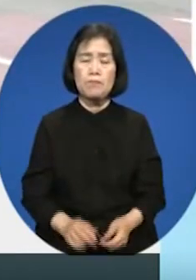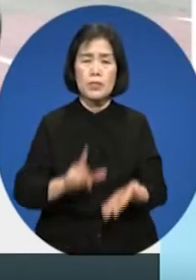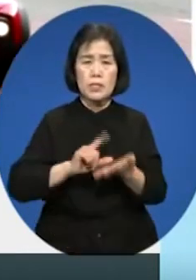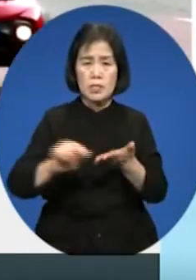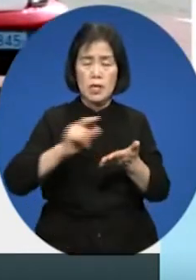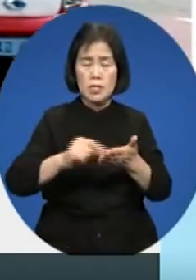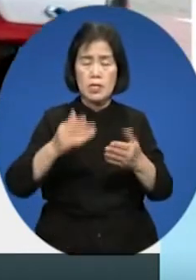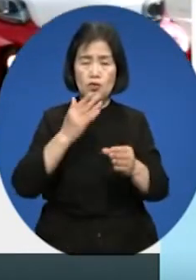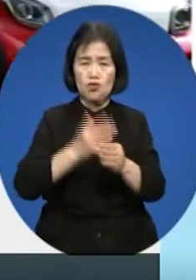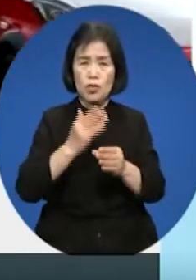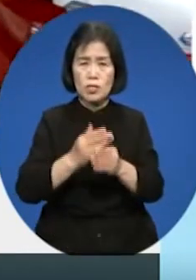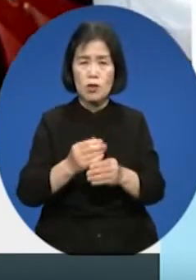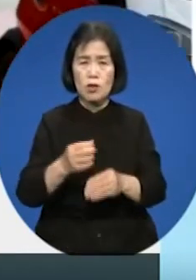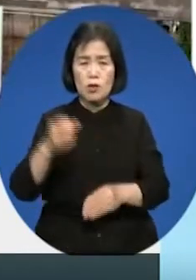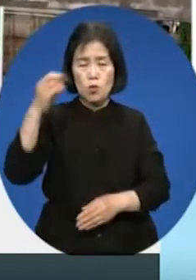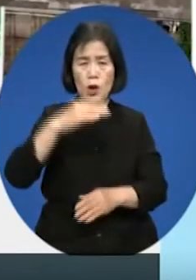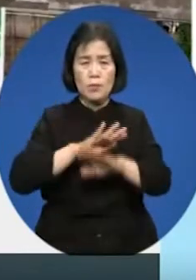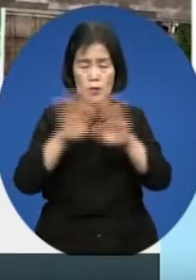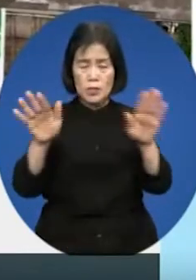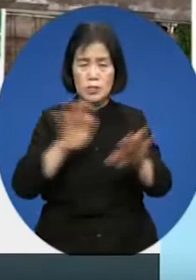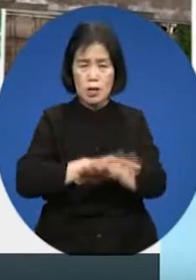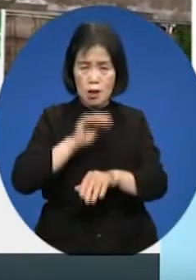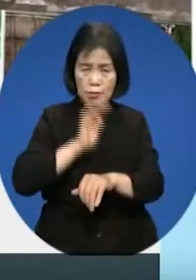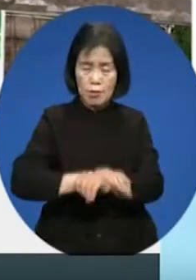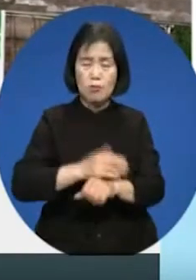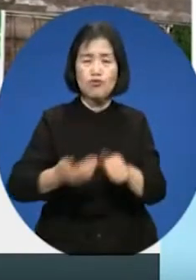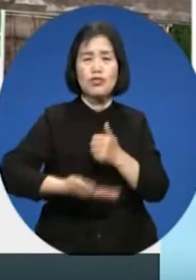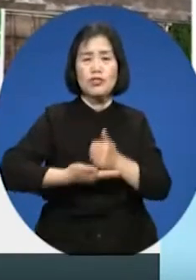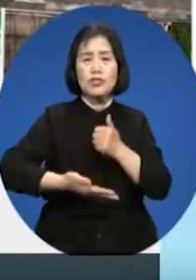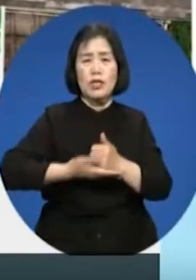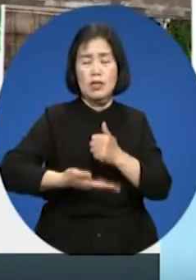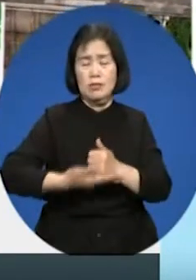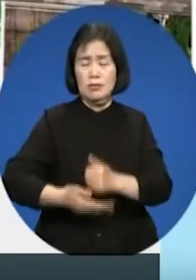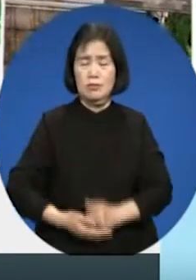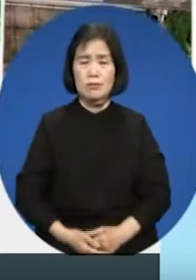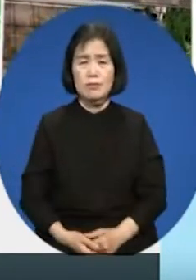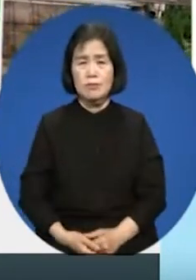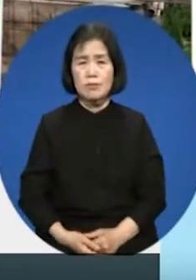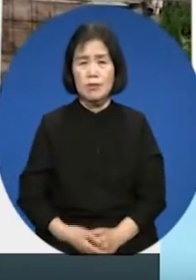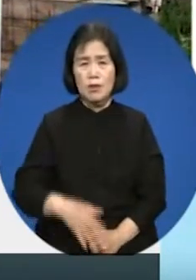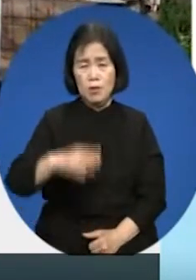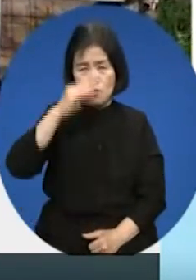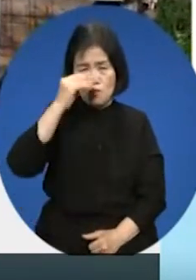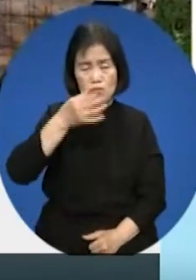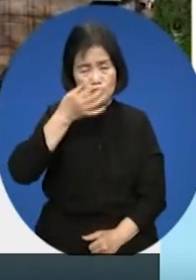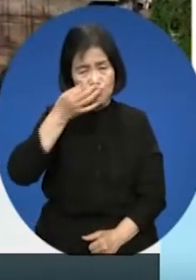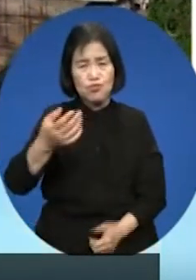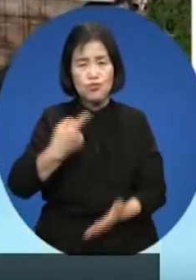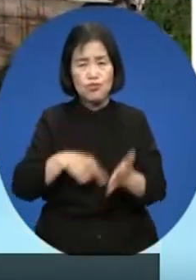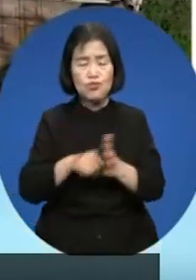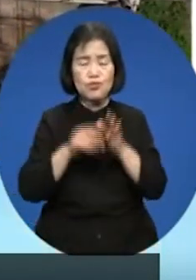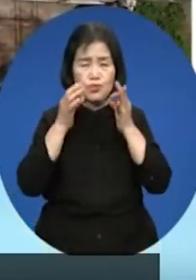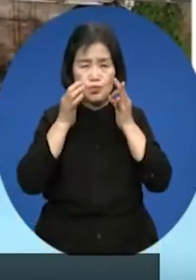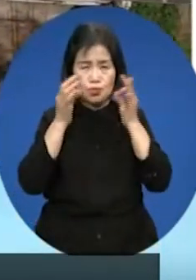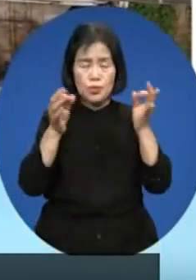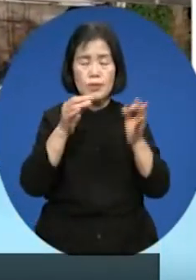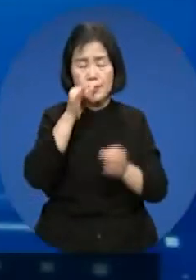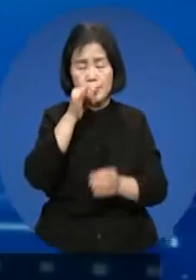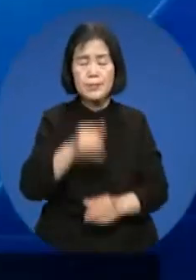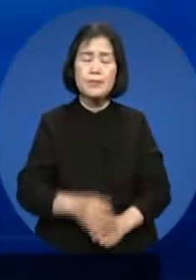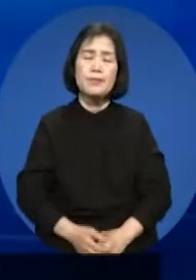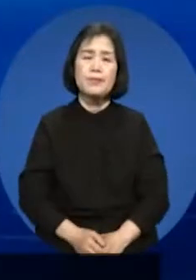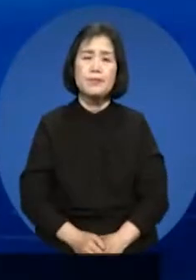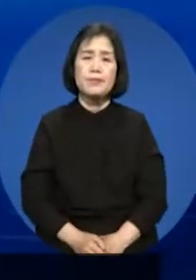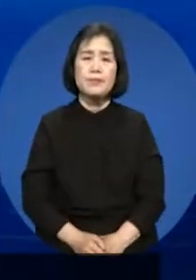중에서 광명시가 잘한다고 하는 칭찬을 받고 있는데 그 모범 창출을 하기 위해서 많은 노력을 좀 기울이고 있습니다. 알겠습니다. 네. 자,